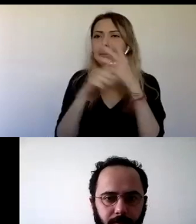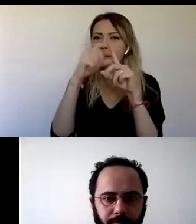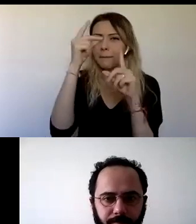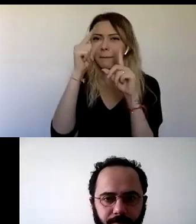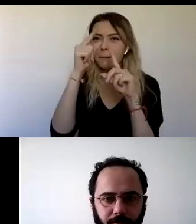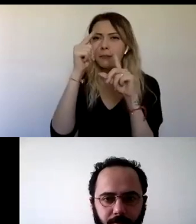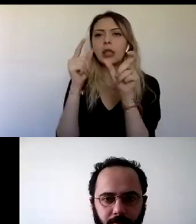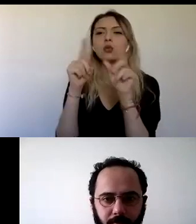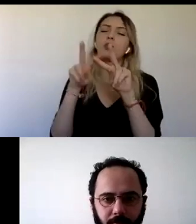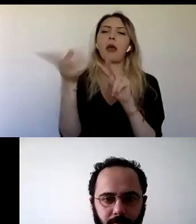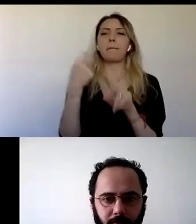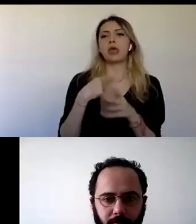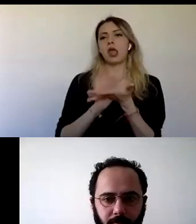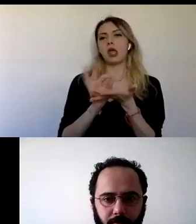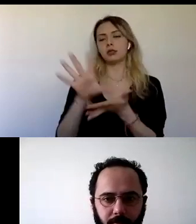Bitly'de gelip